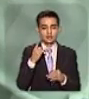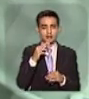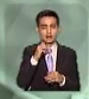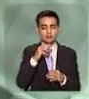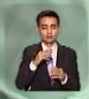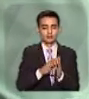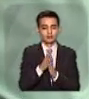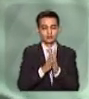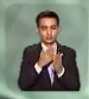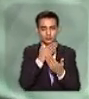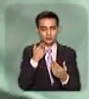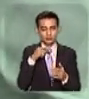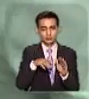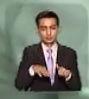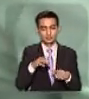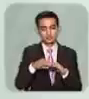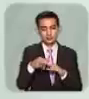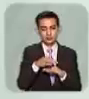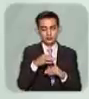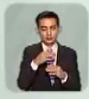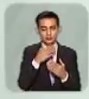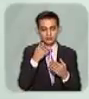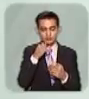не выращивают из-за климатических особенностей.